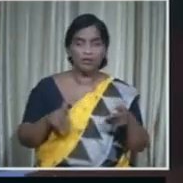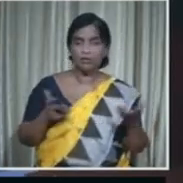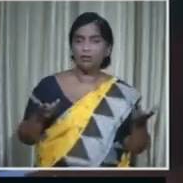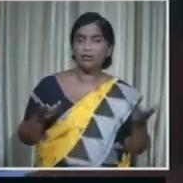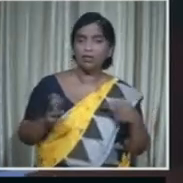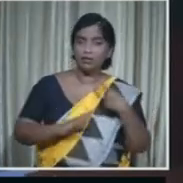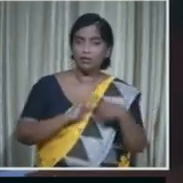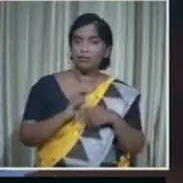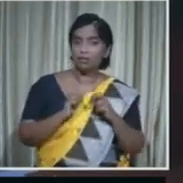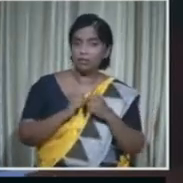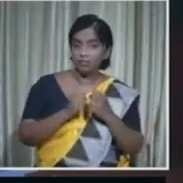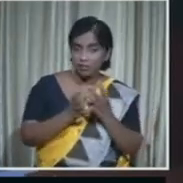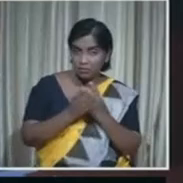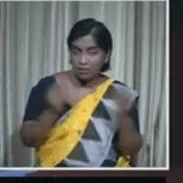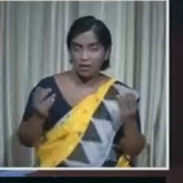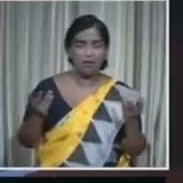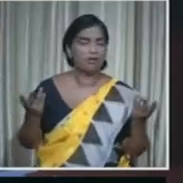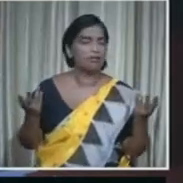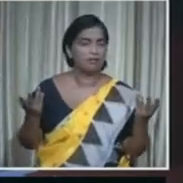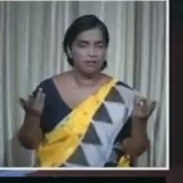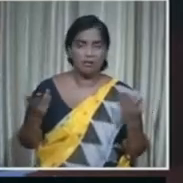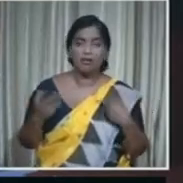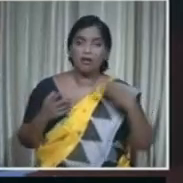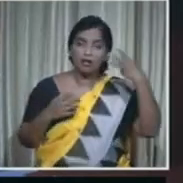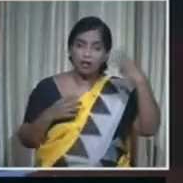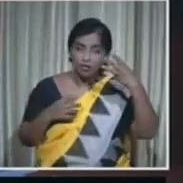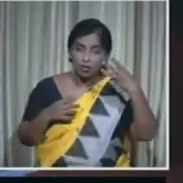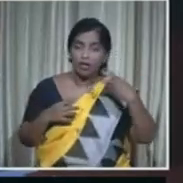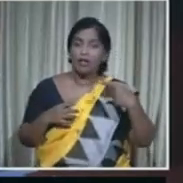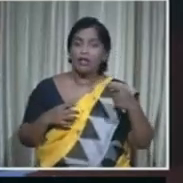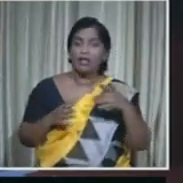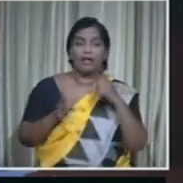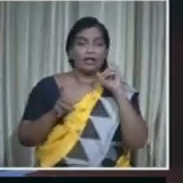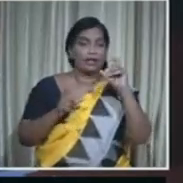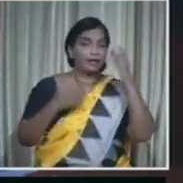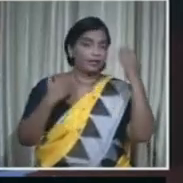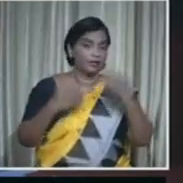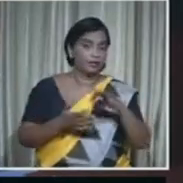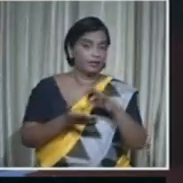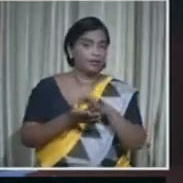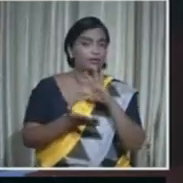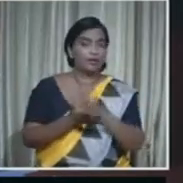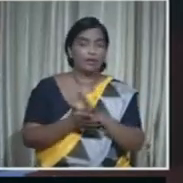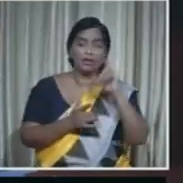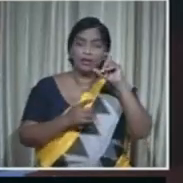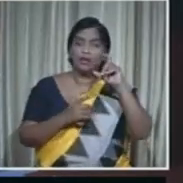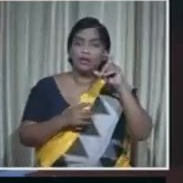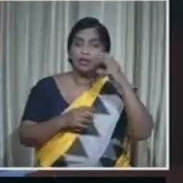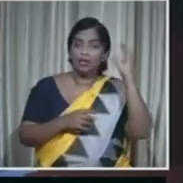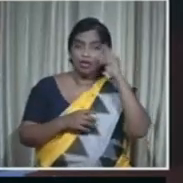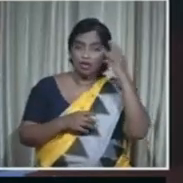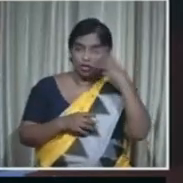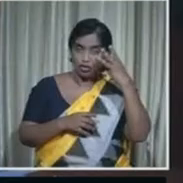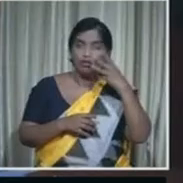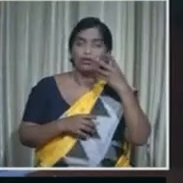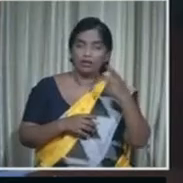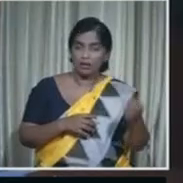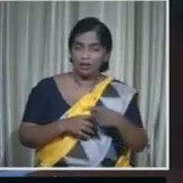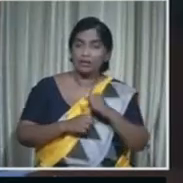රටේ අර්බුදයේ සමනය වෙලා නැහැ. ඊට පස්සේ තුන්වෙනිදා දවසේ ඇඳිරි නීතිය පනවනවා. ඇඳිරි තුන්වෙනිදා විශාල උද්ඝෝෂණයක් පවතිවි